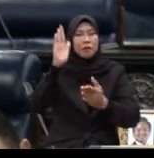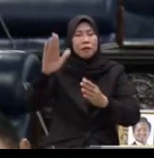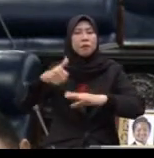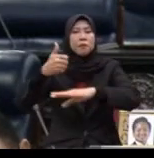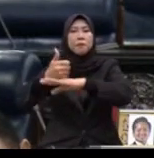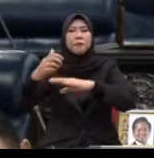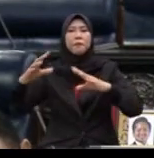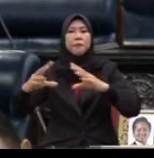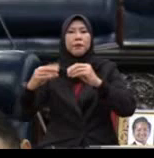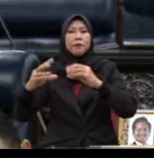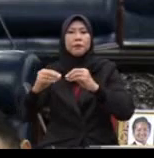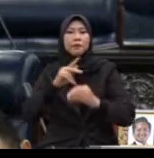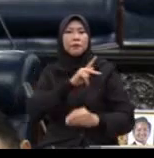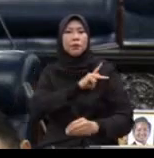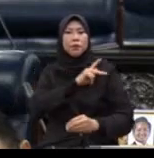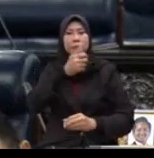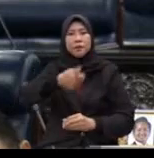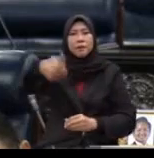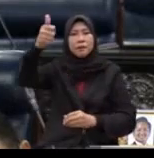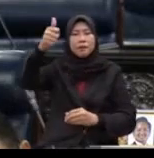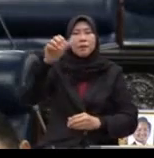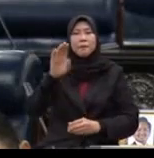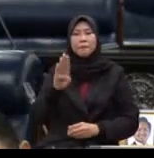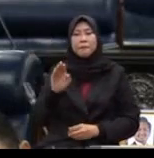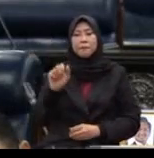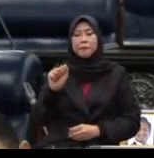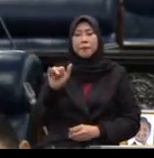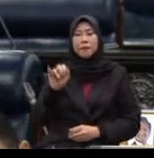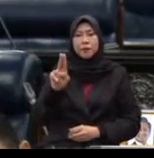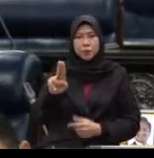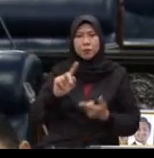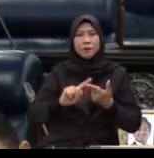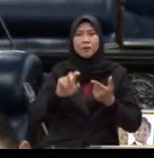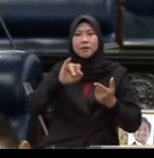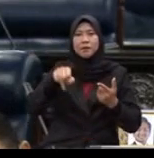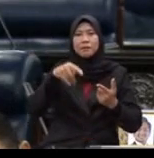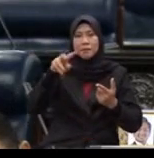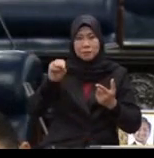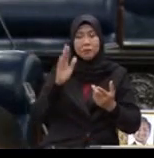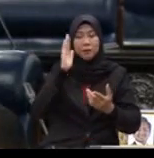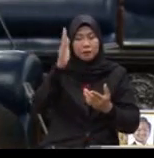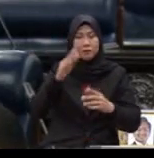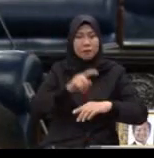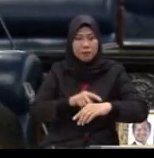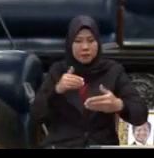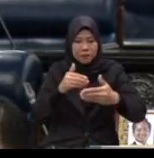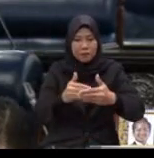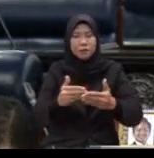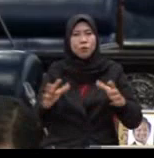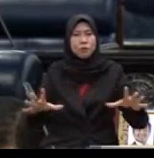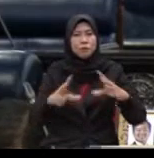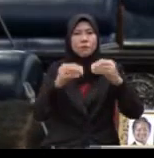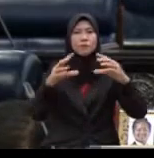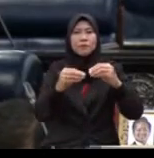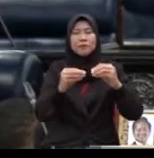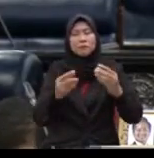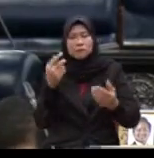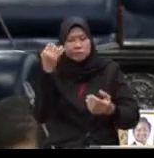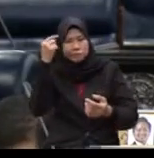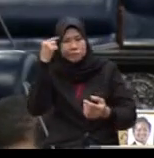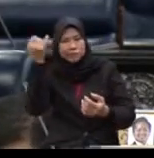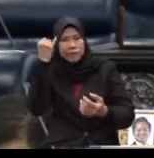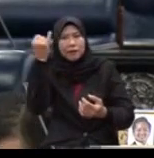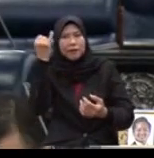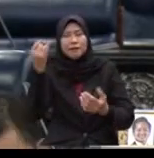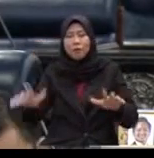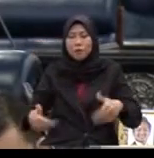kerja akan diadakan oleh ketua pengarah Bayu JPM dalam masa terdekat bagi meneliti pandangan dan cadangan